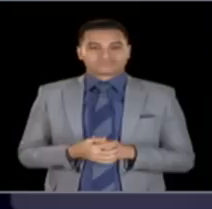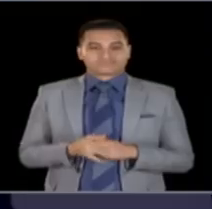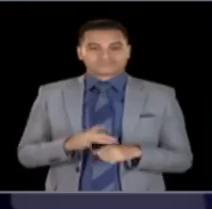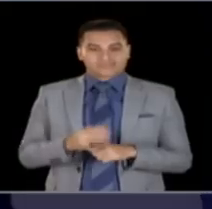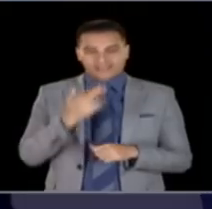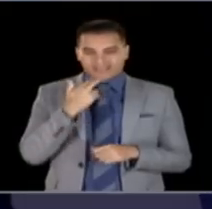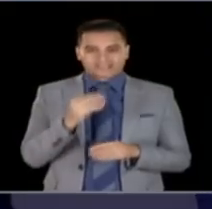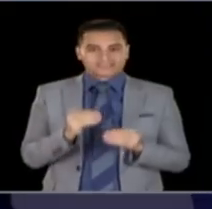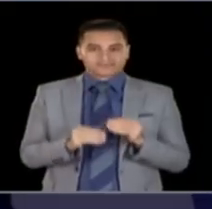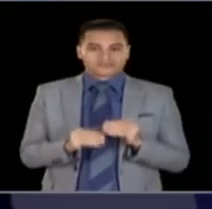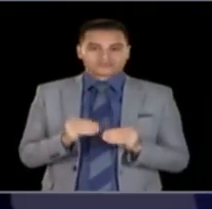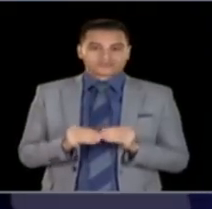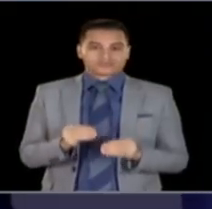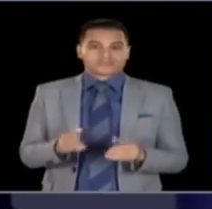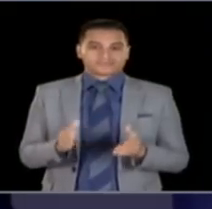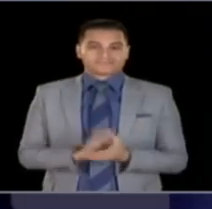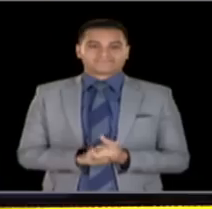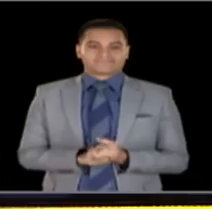هارد. أرضا.